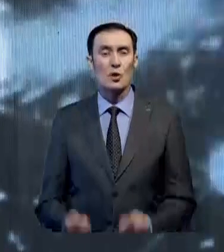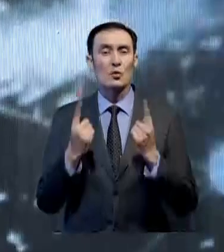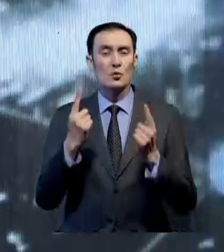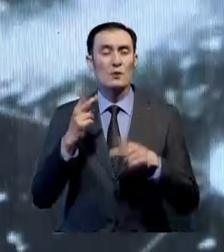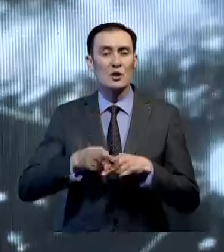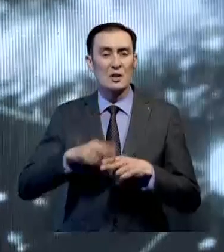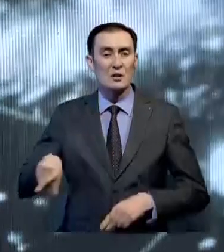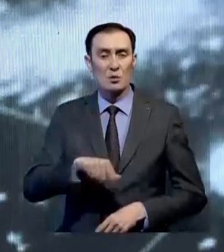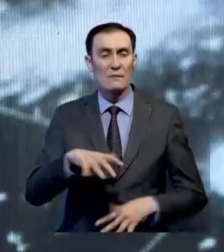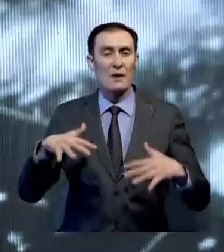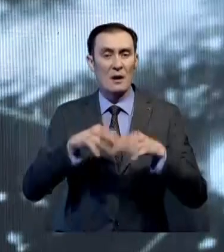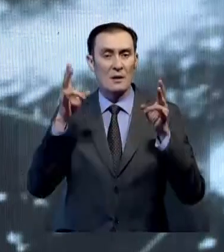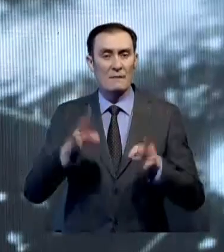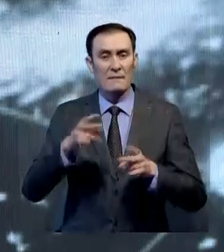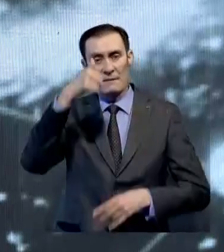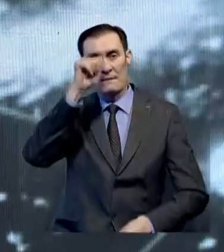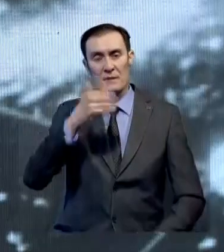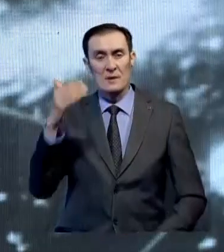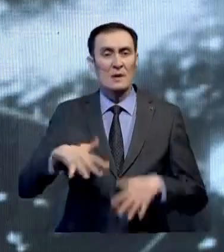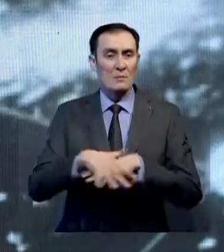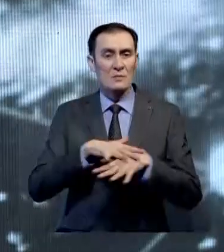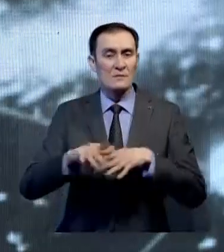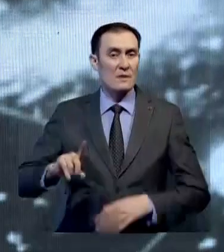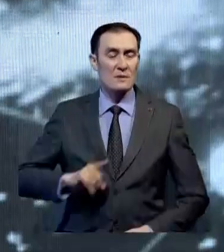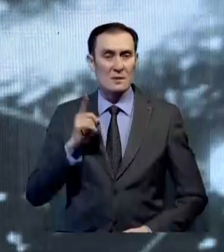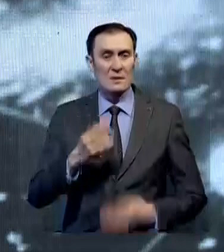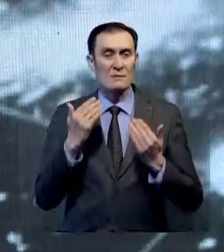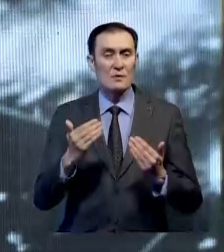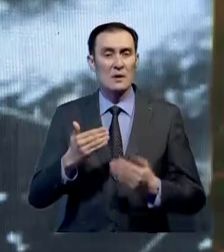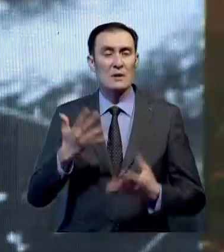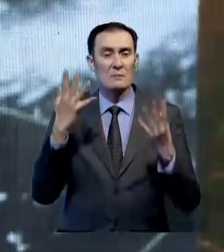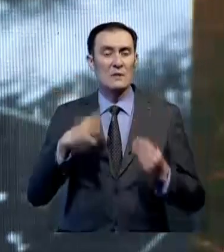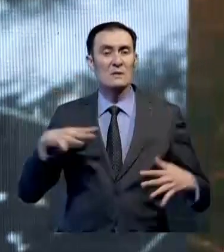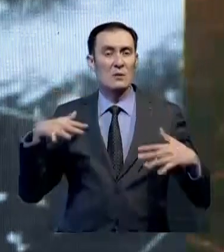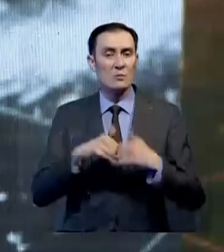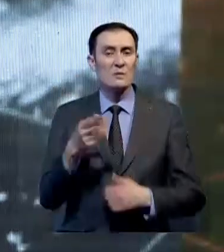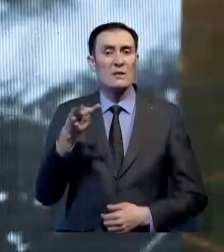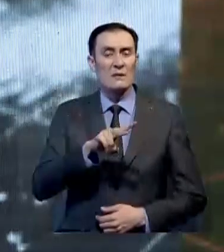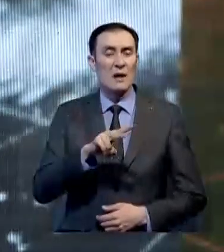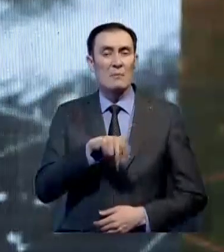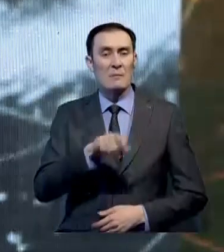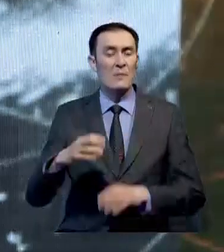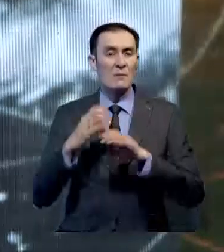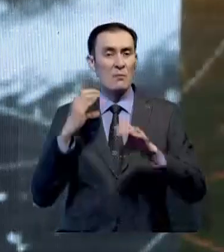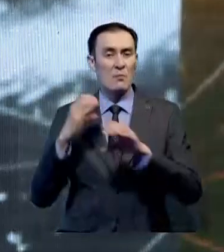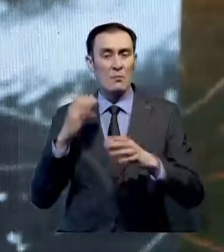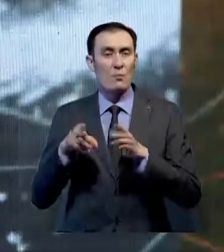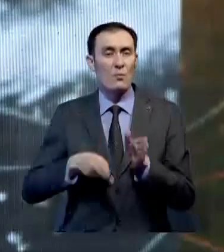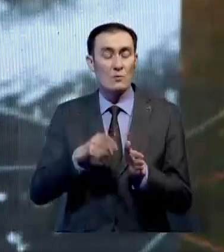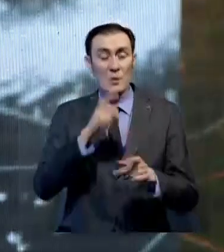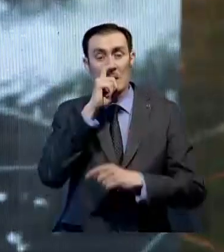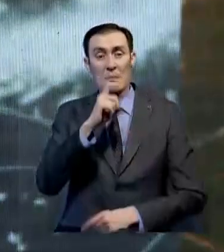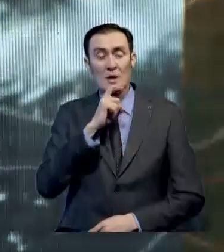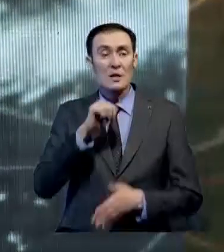Крупная ЖД-катастрофа в Греции вызвала общественный резонанс в стране. Напомню, на днях там столкнулись два пассажирских поезда, которые по